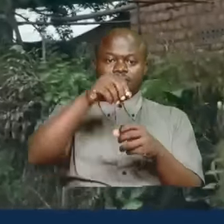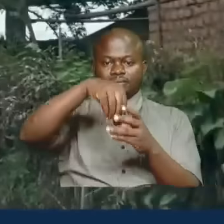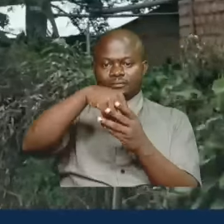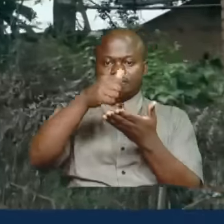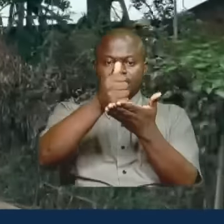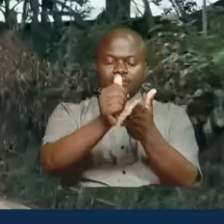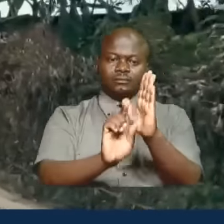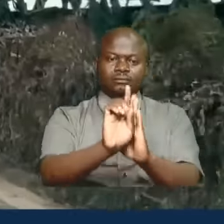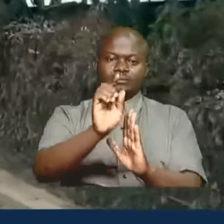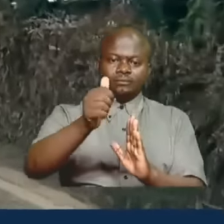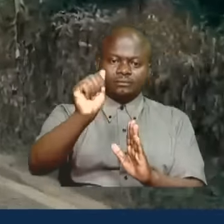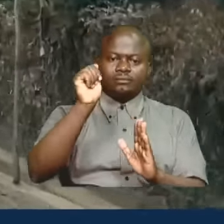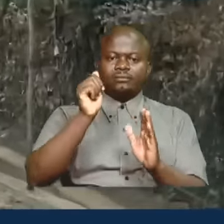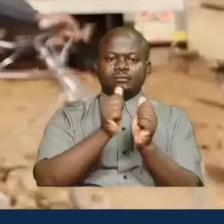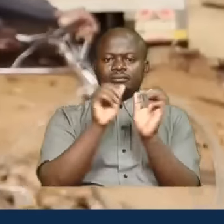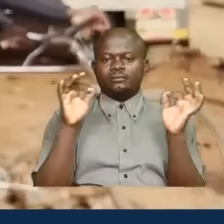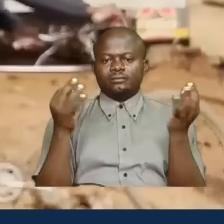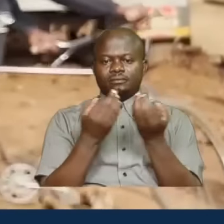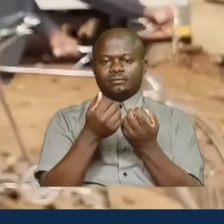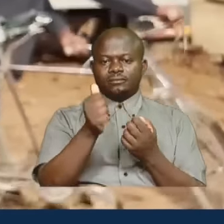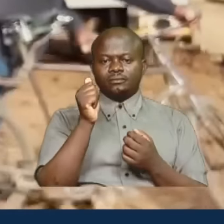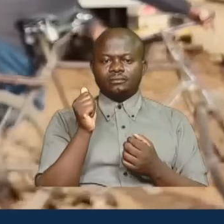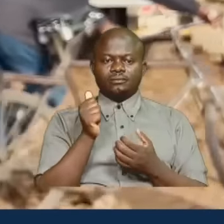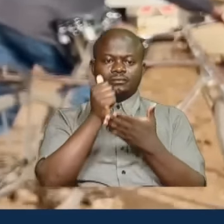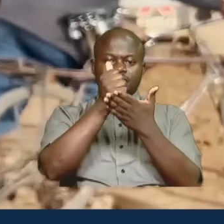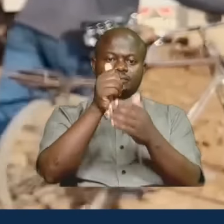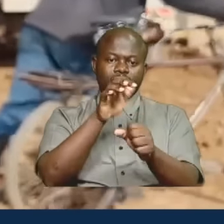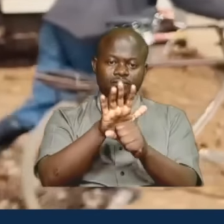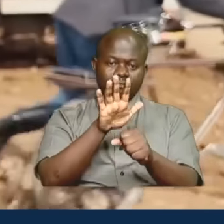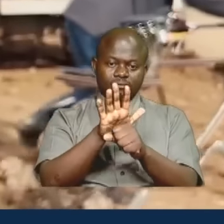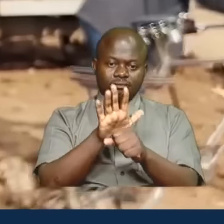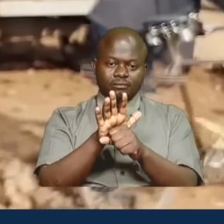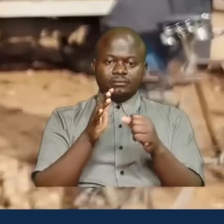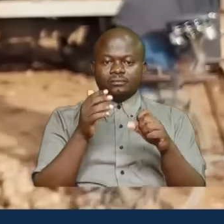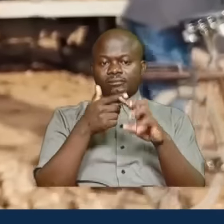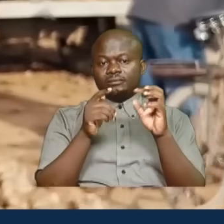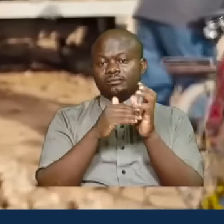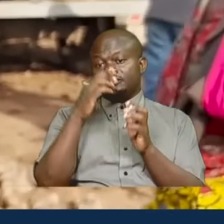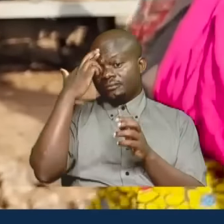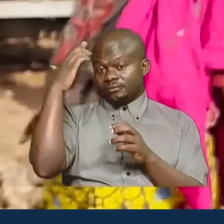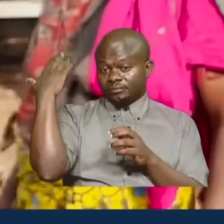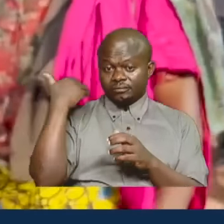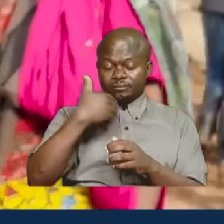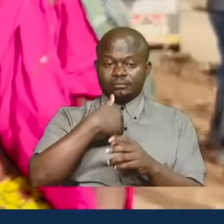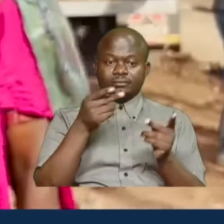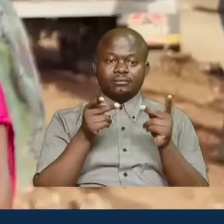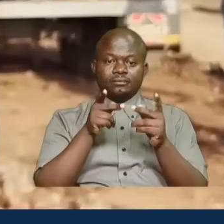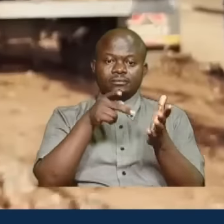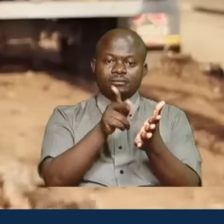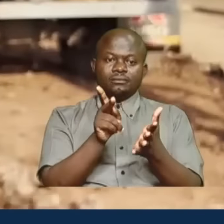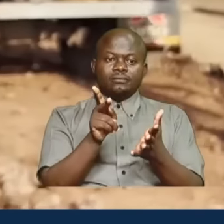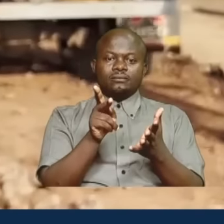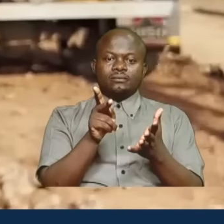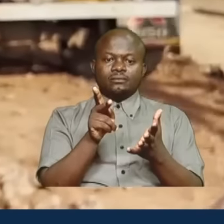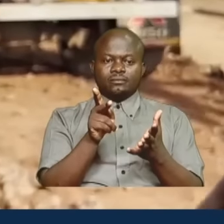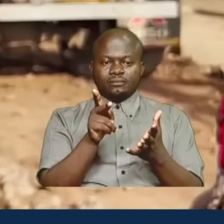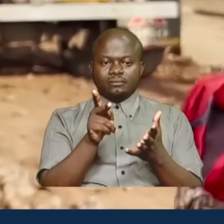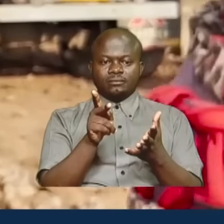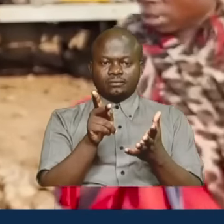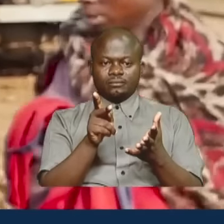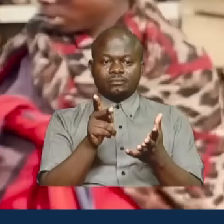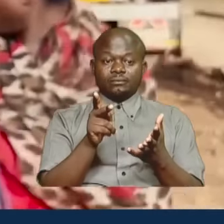yabafashije kwiteza imbere bo n'imiryango yabo. Byaramfashije cyane, nari mfite ahantu naguraga igisinde ubwo nari